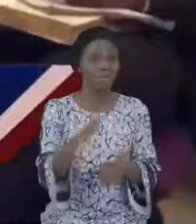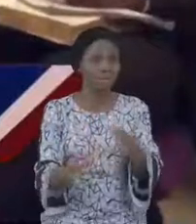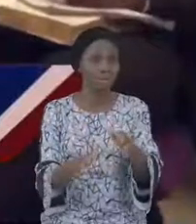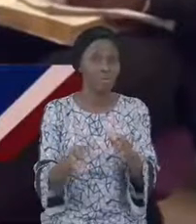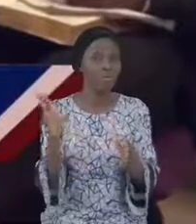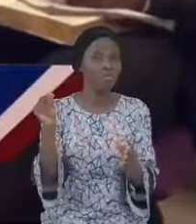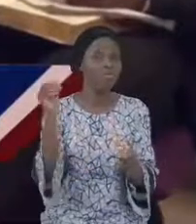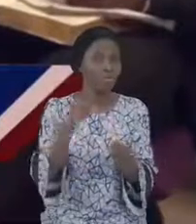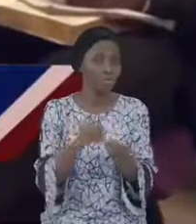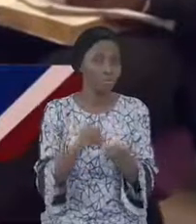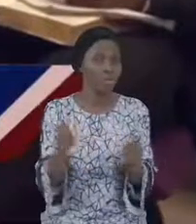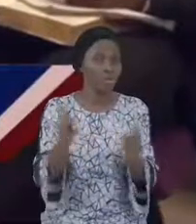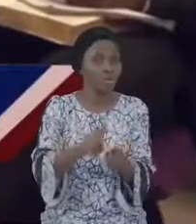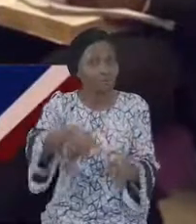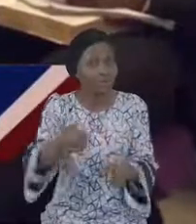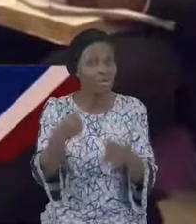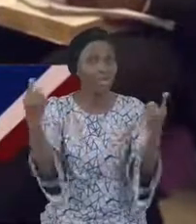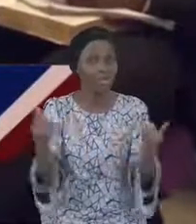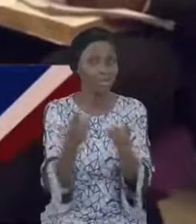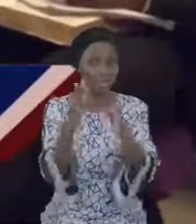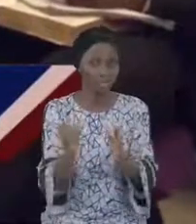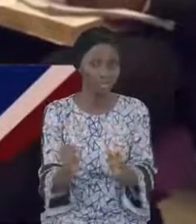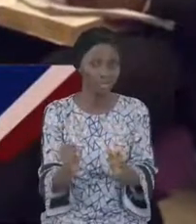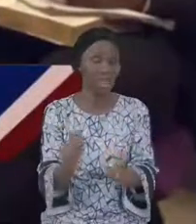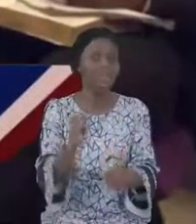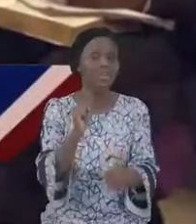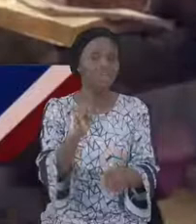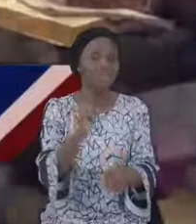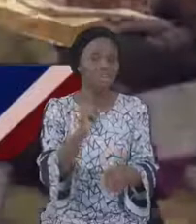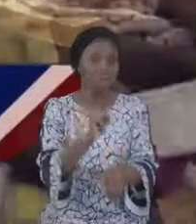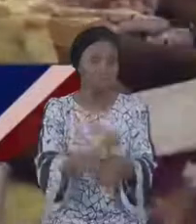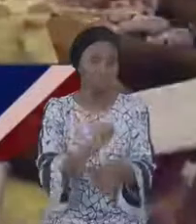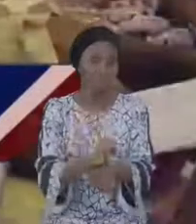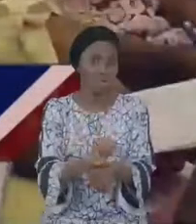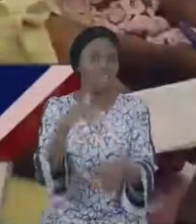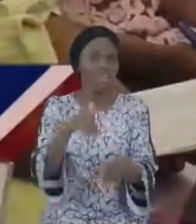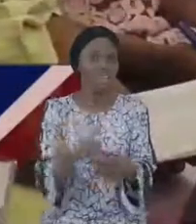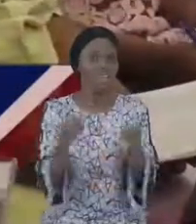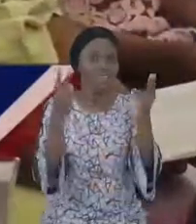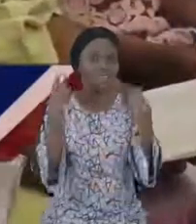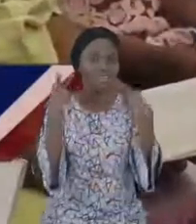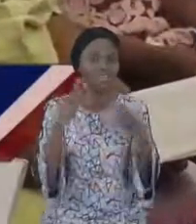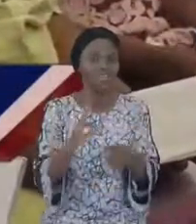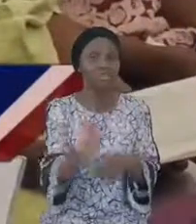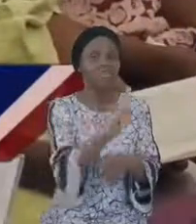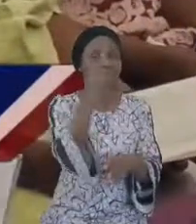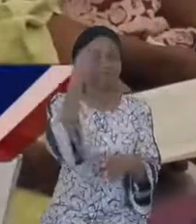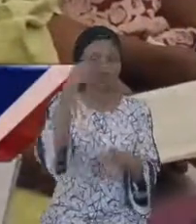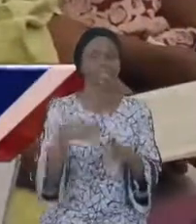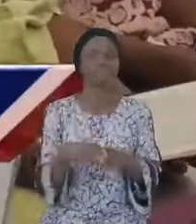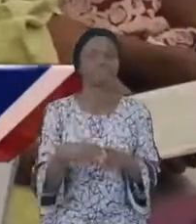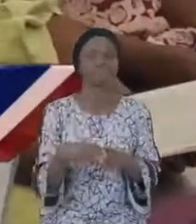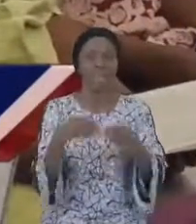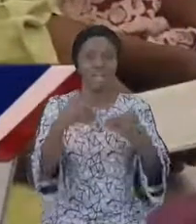devez plus marcher comme les païens qui marchent selon la vanité de leurs pensées. Ils